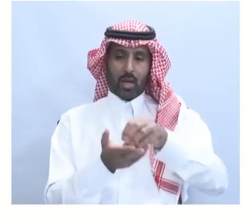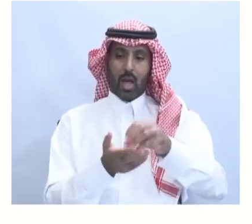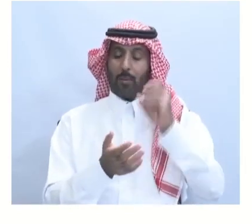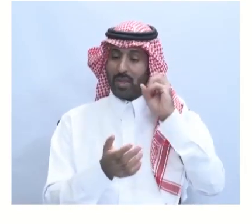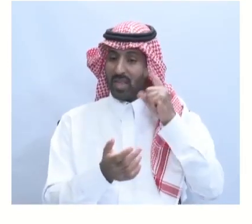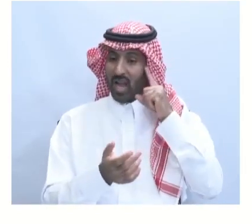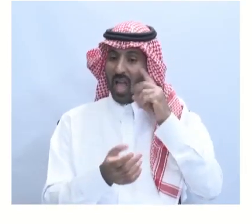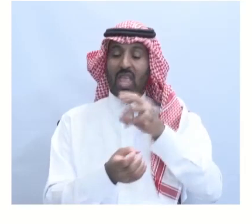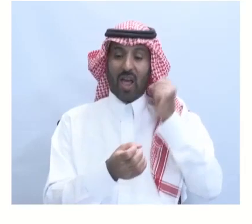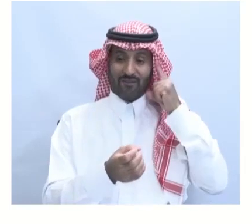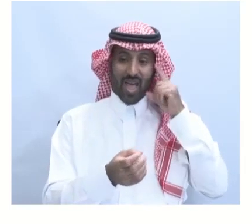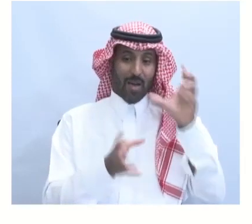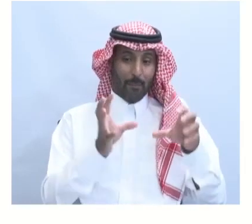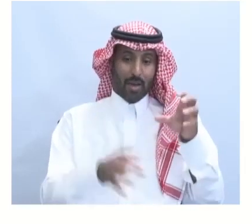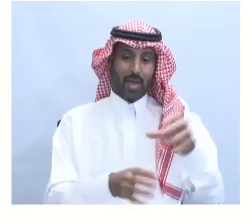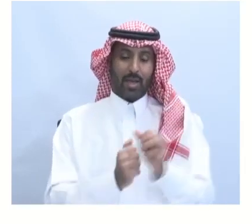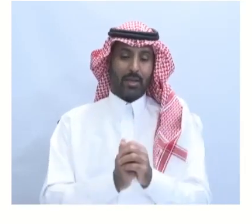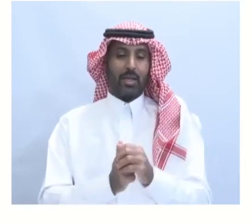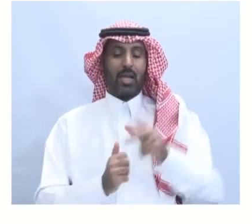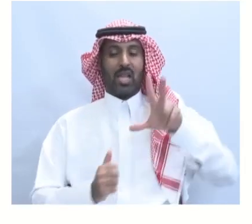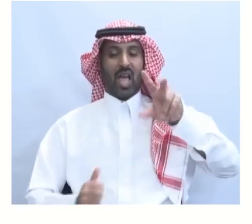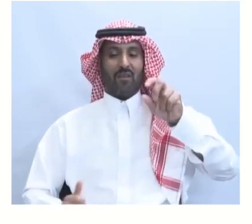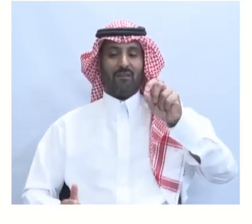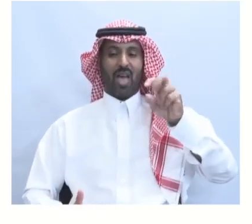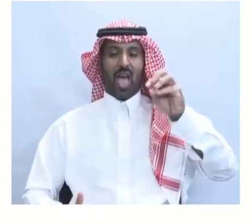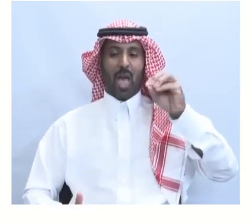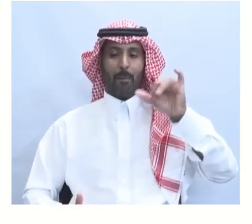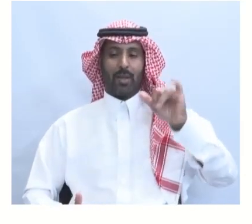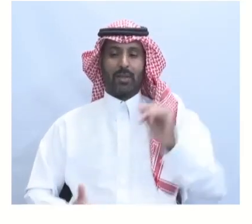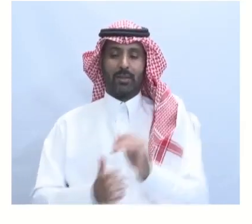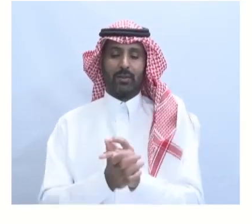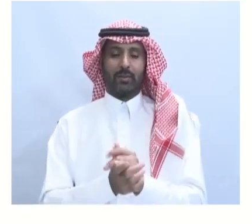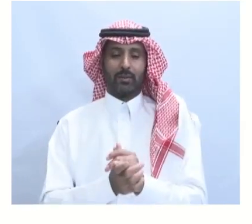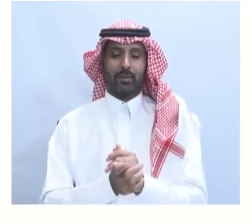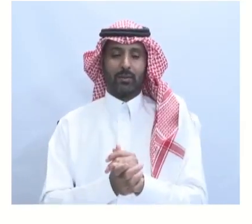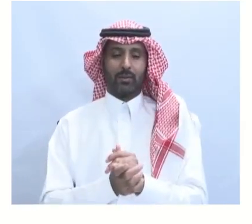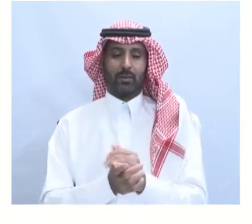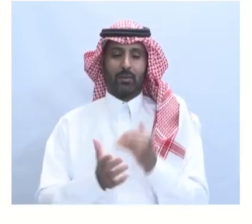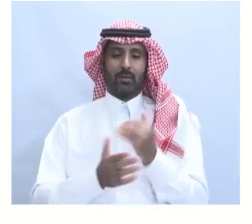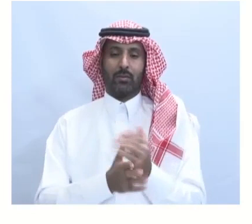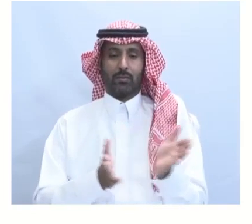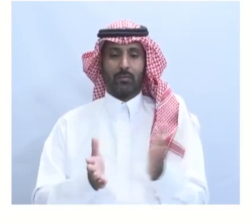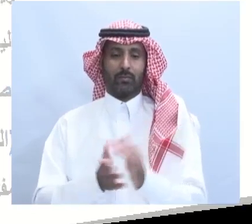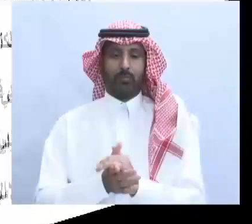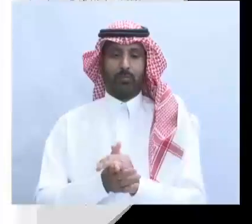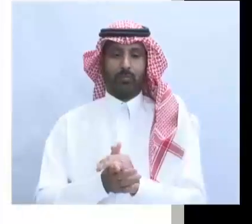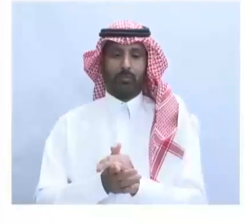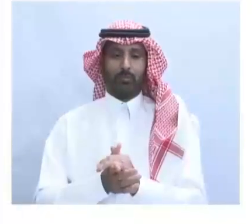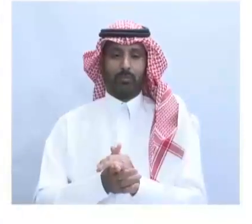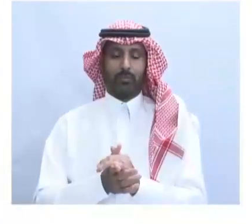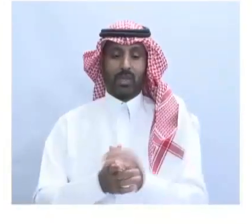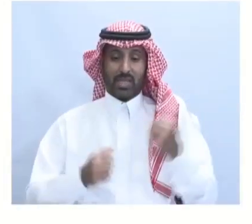وهذه مفخره من مفاخر الحضاره الاسلاميه ولله الحمد ناتي الى طلاب الطالبات